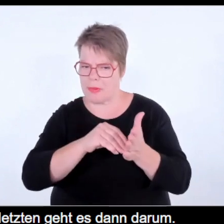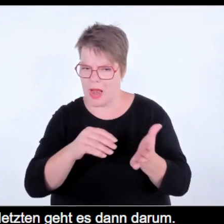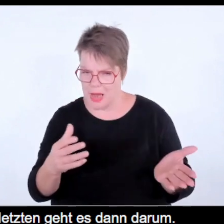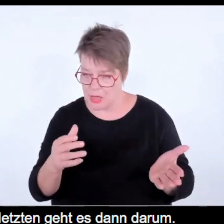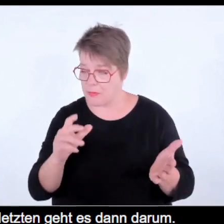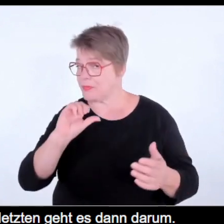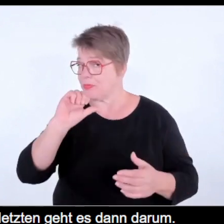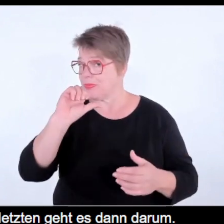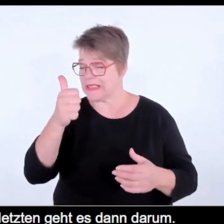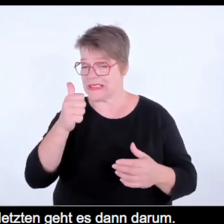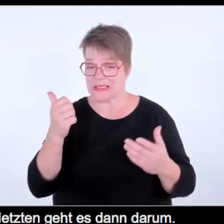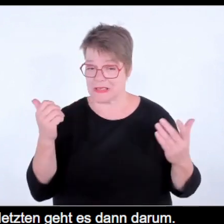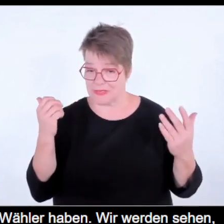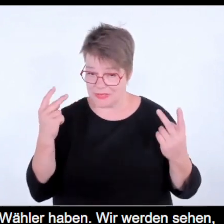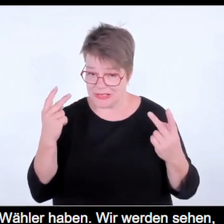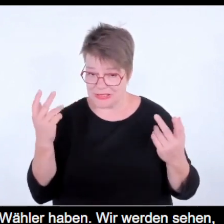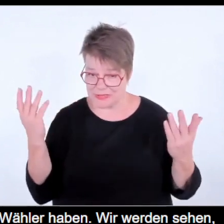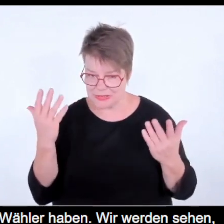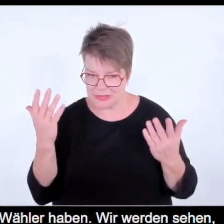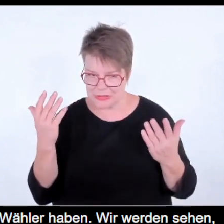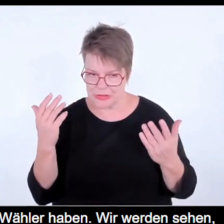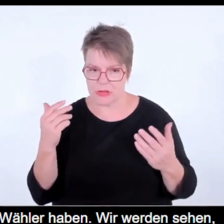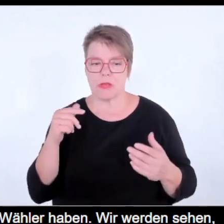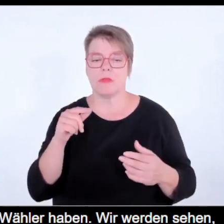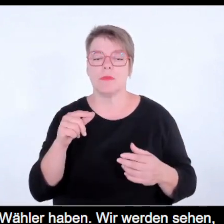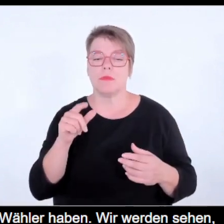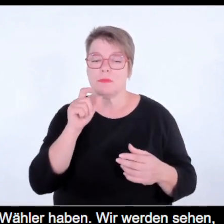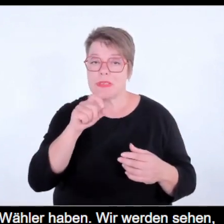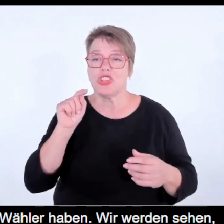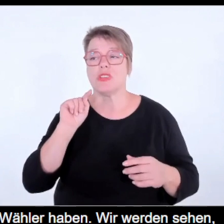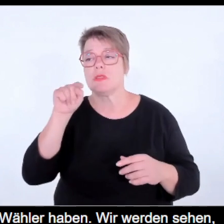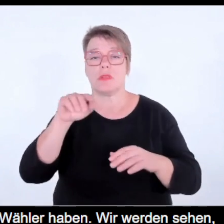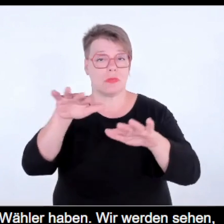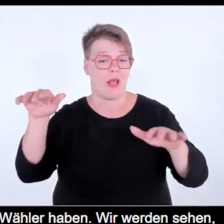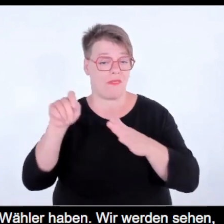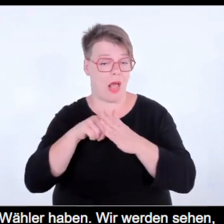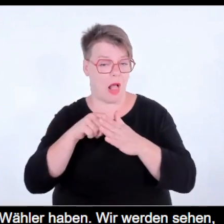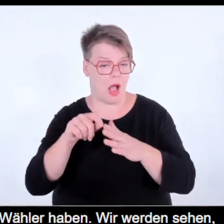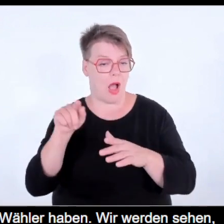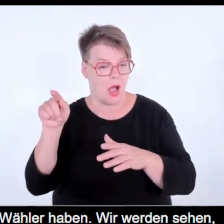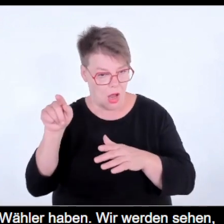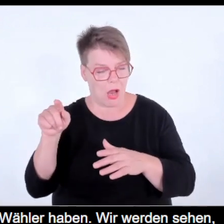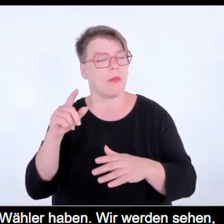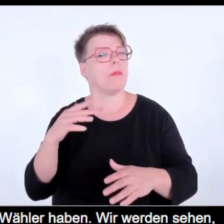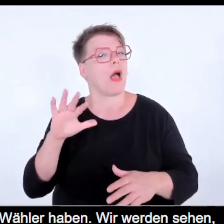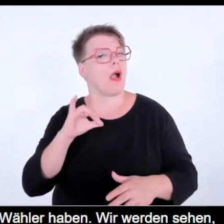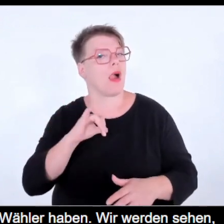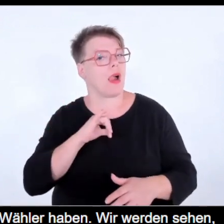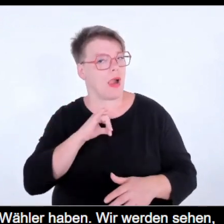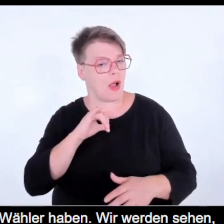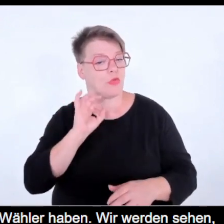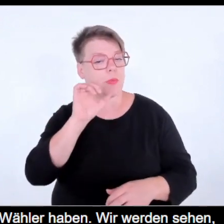betonen. Auch die Menschen draußen interessieren sich sicher auch für Personen, aber sie interessieren sich noch mehr für Inhalte. dass das Land gut